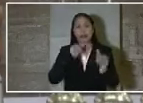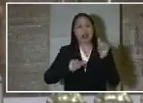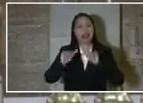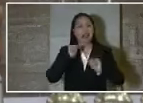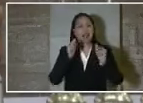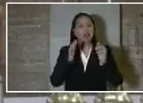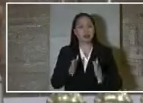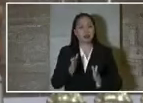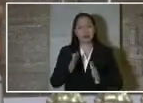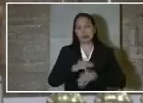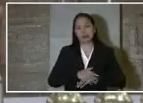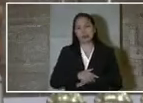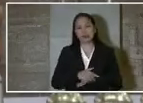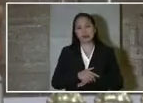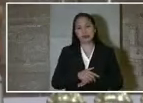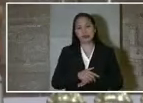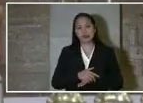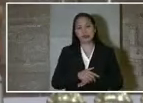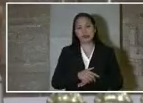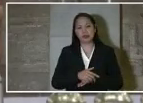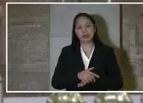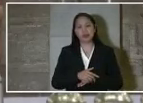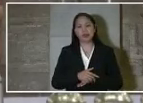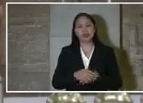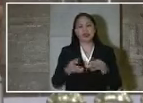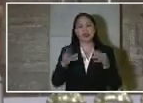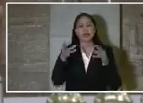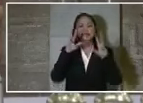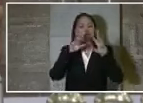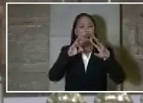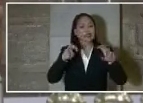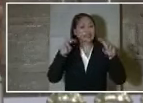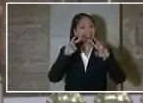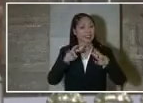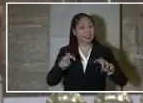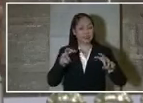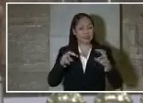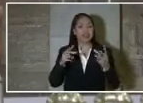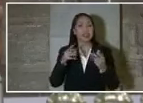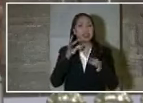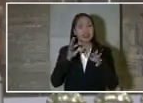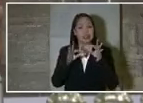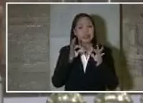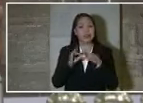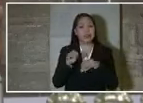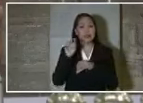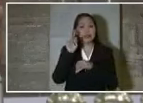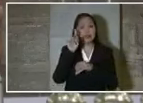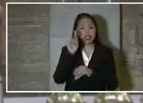Sabi niyang pag-aaral, kapag ka ang isang tao ay may pangalan,